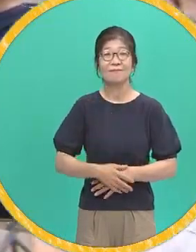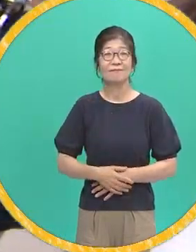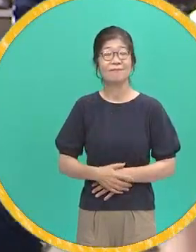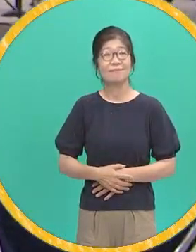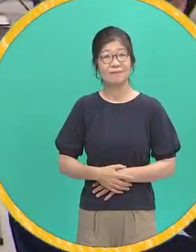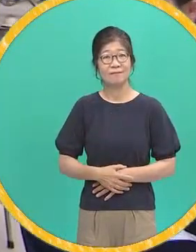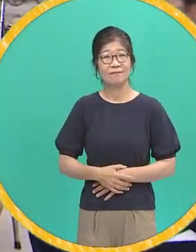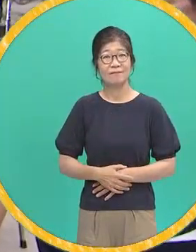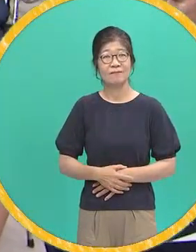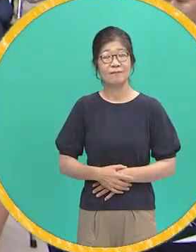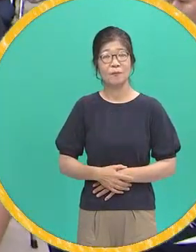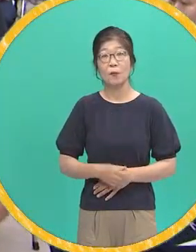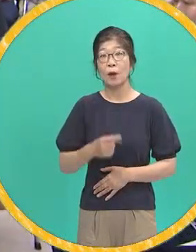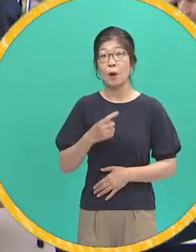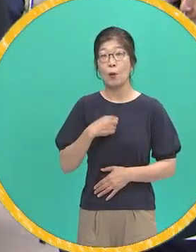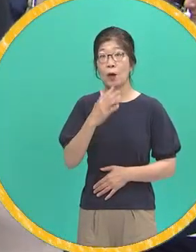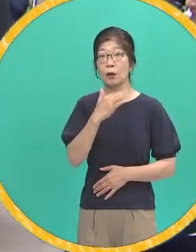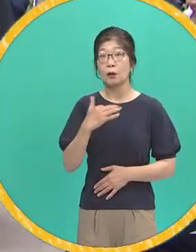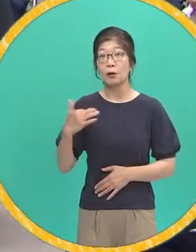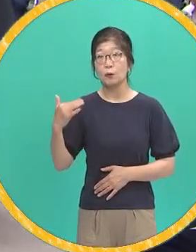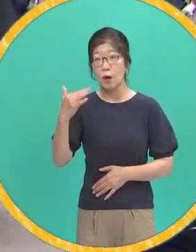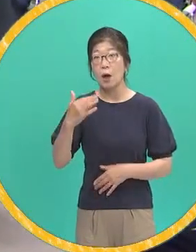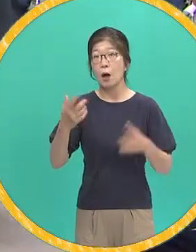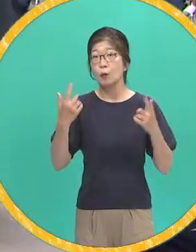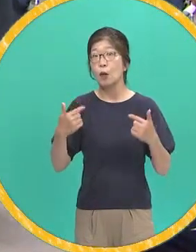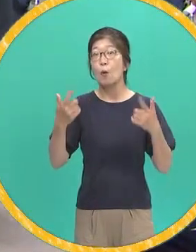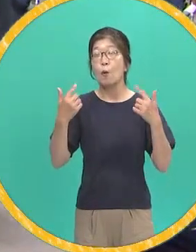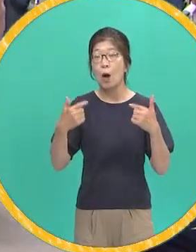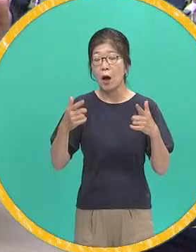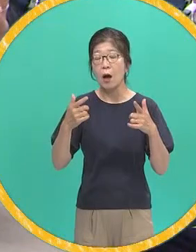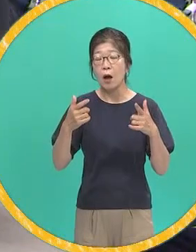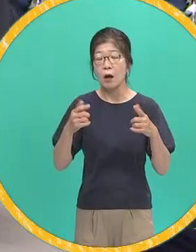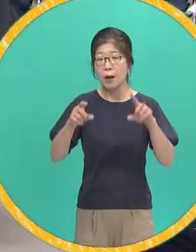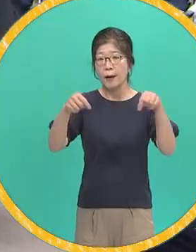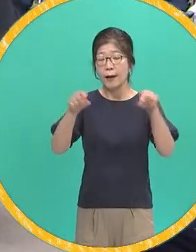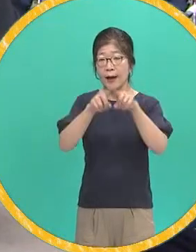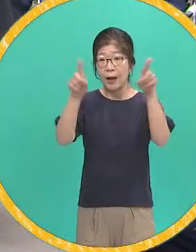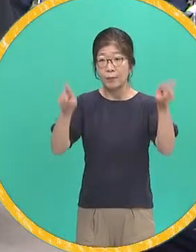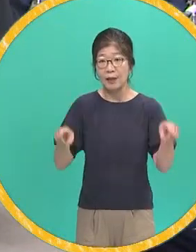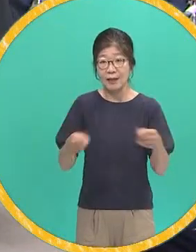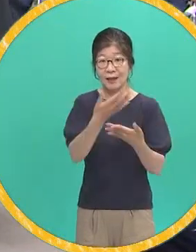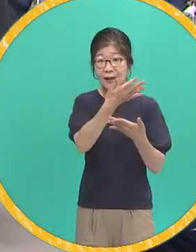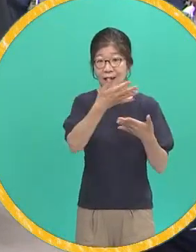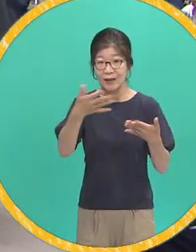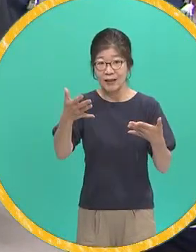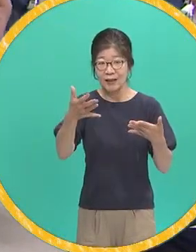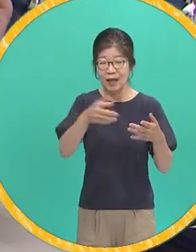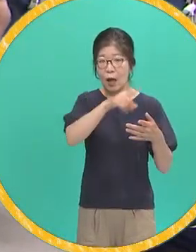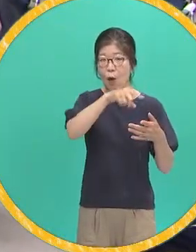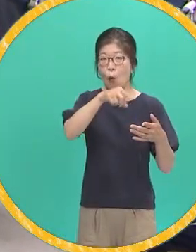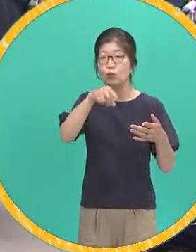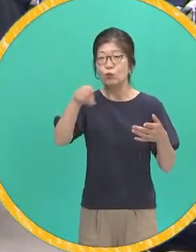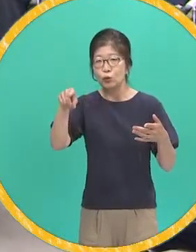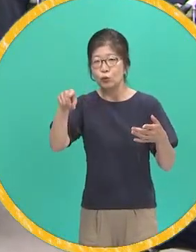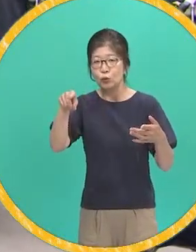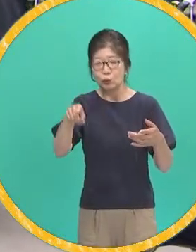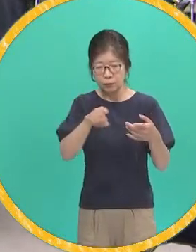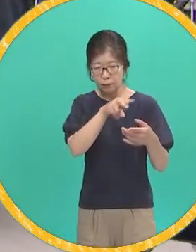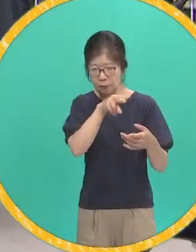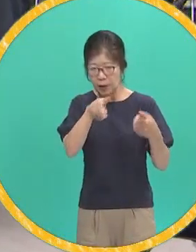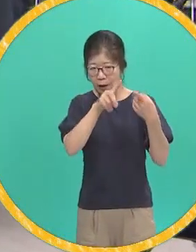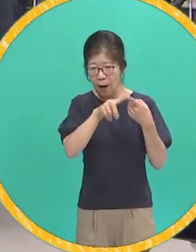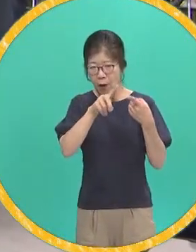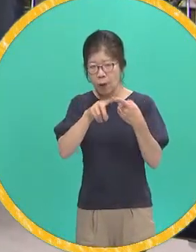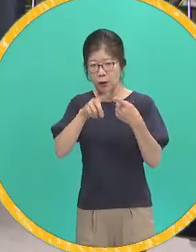はいあの普段我々は楽譜に音が書かれているそれをなぞるように演奏するんですけれど